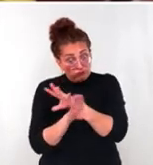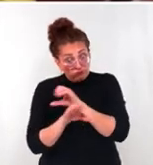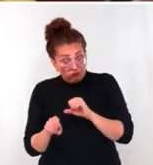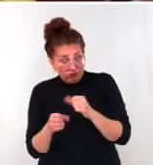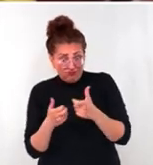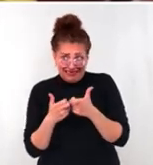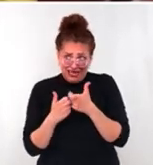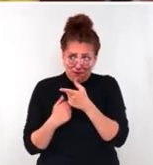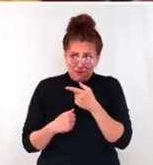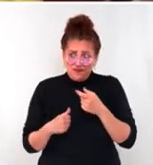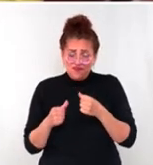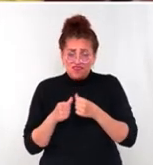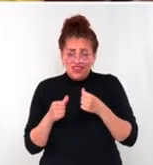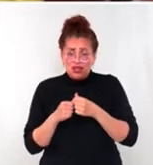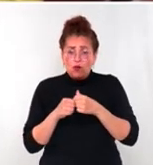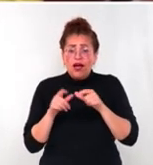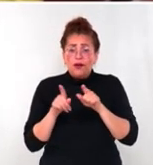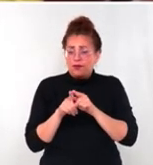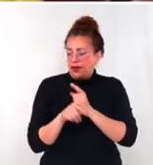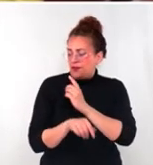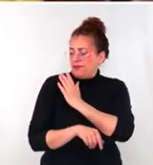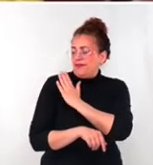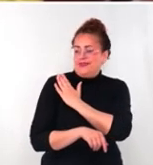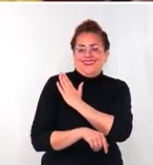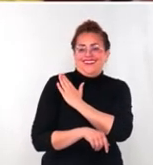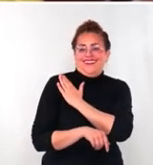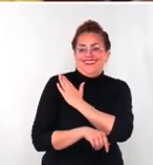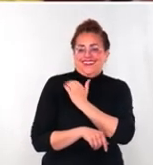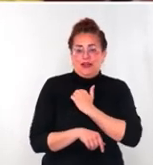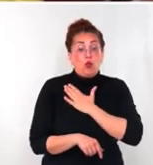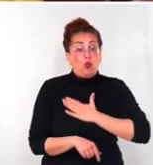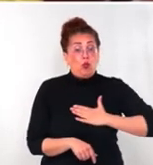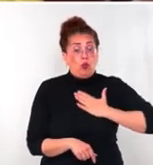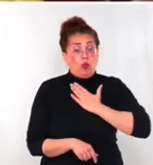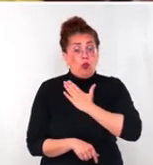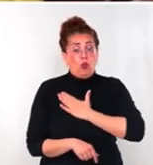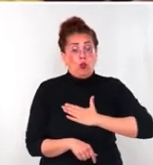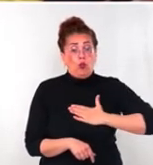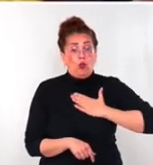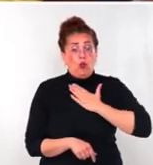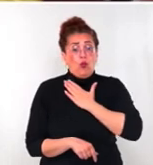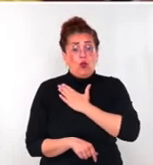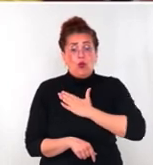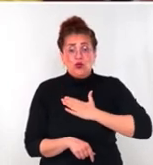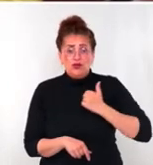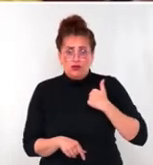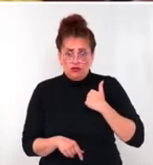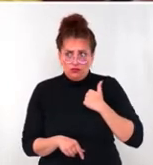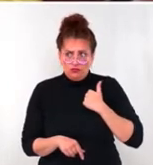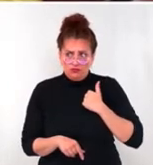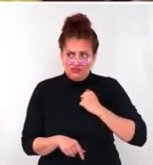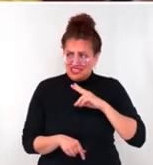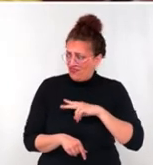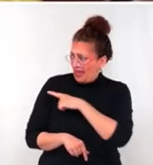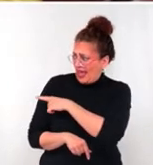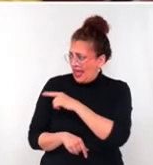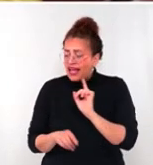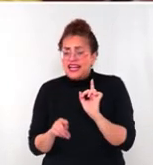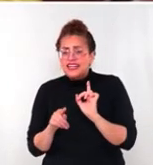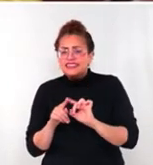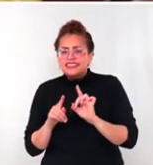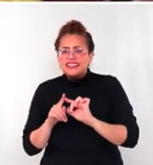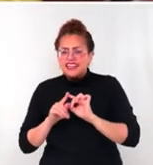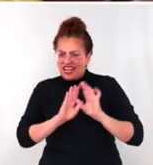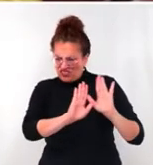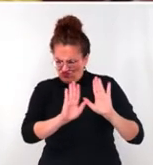exercice d'auto-congratulation permanent, alors même que quand on creuse, comme vient de le faire Thomas Cazenave et comme l'a indiqué ma collègue Alexandra